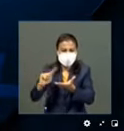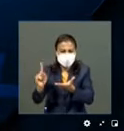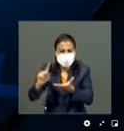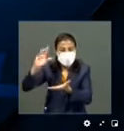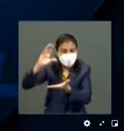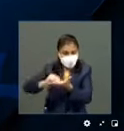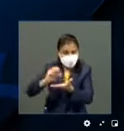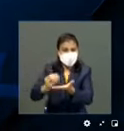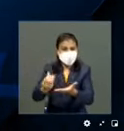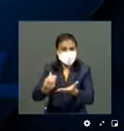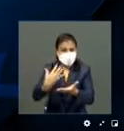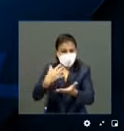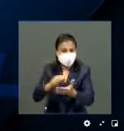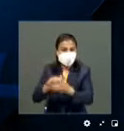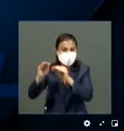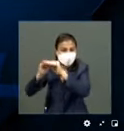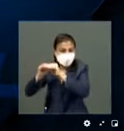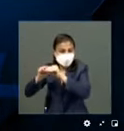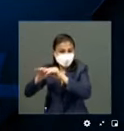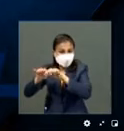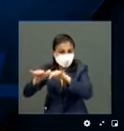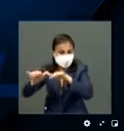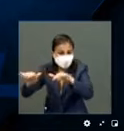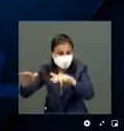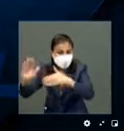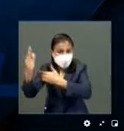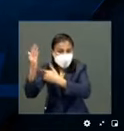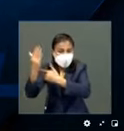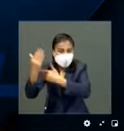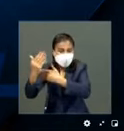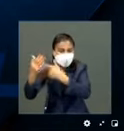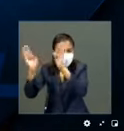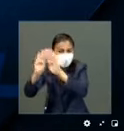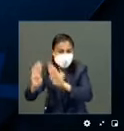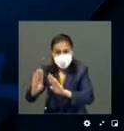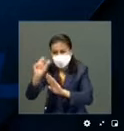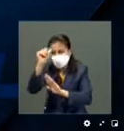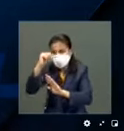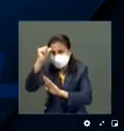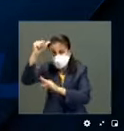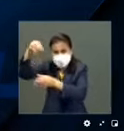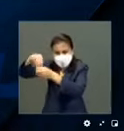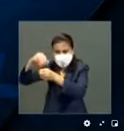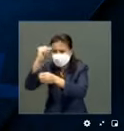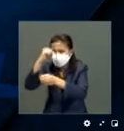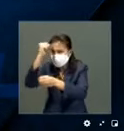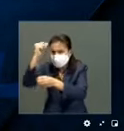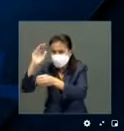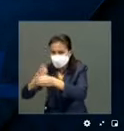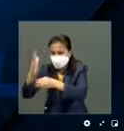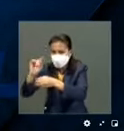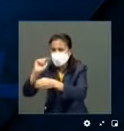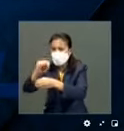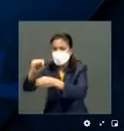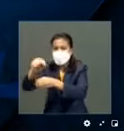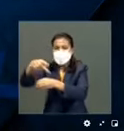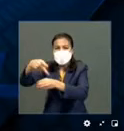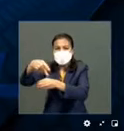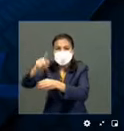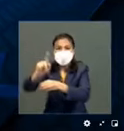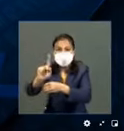านว่าการแพร่ระบาดโควิดสายพันธุ์อินเดียนั้นไม่ได้ระบุอยู่เฉพาะประเทศอินเดียค่ะแต่ว่ามีที่ปากีสถาน